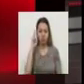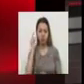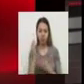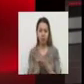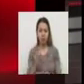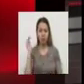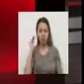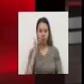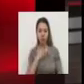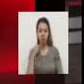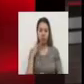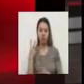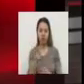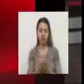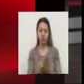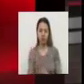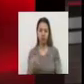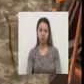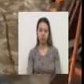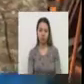бағдарламасының тыңдаушылары 2 есеге артқан.